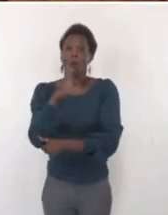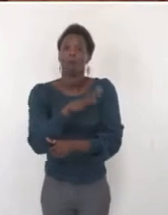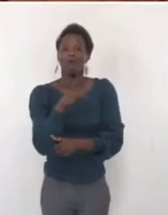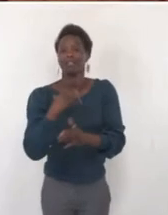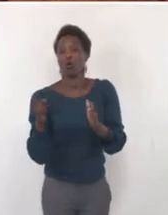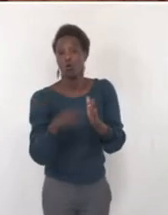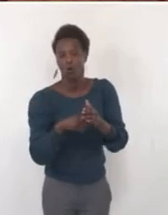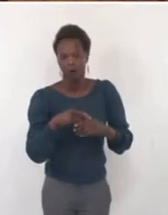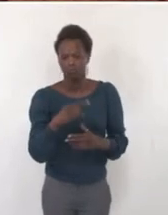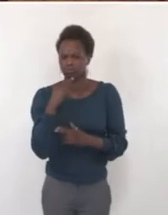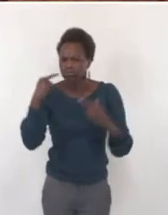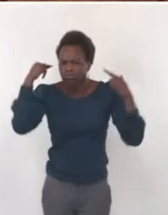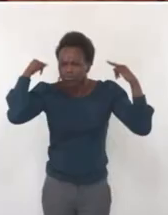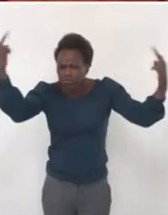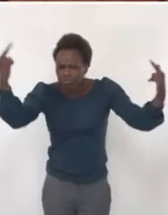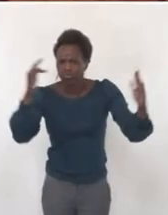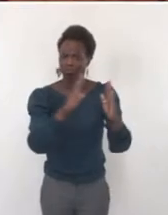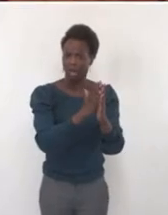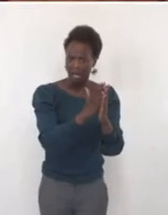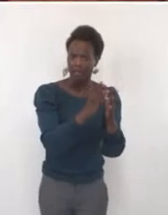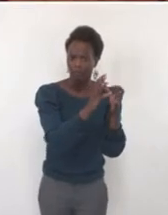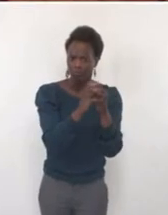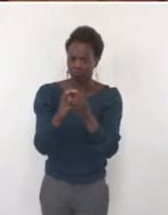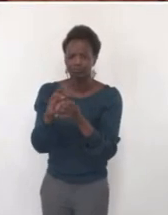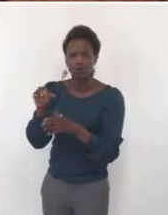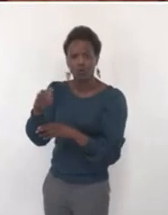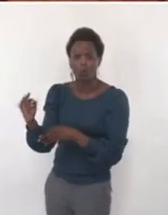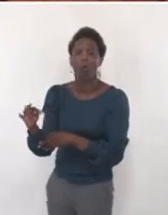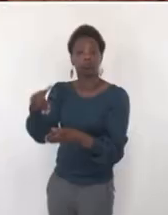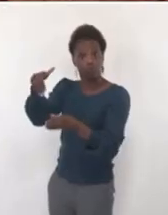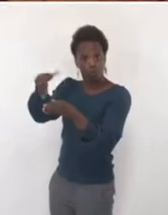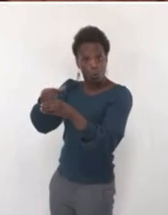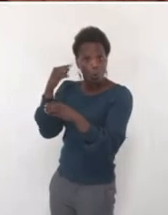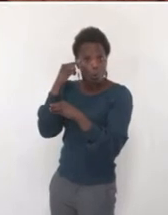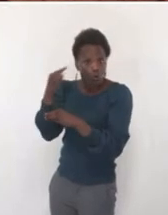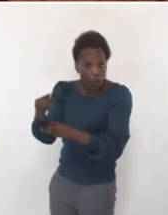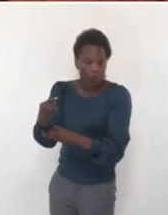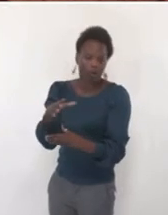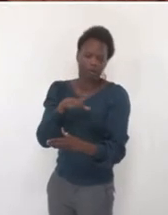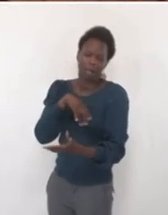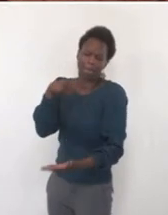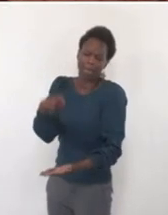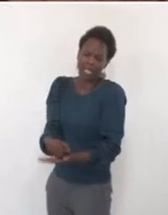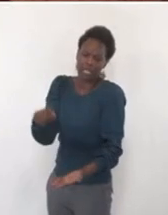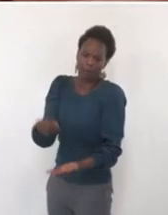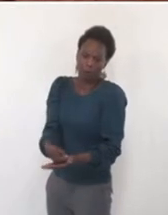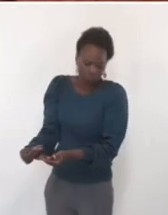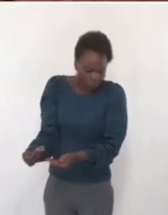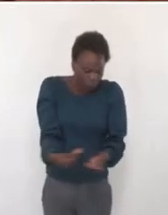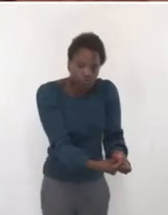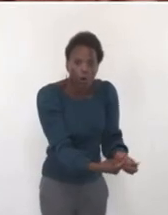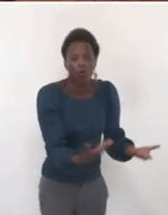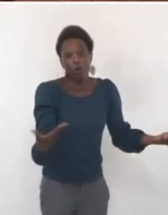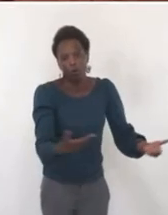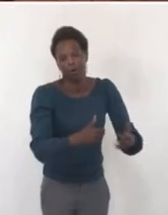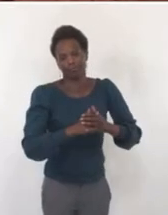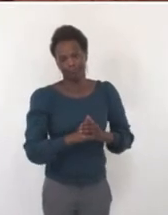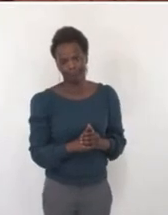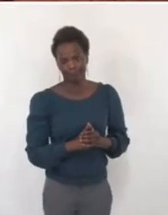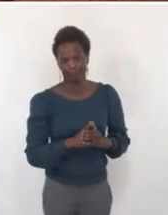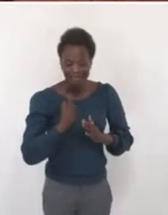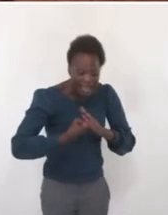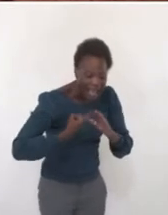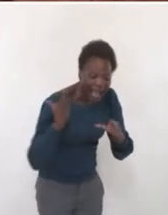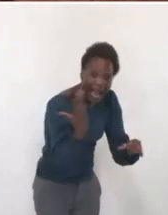un livre qu'il coordonne chez Duno et qui permettrait, je crois, au moins de poser, réapprendre,